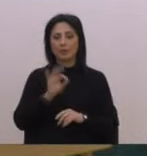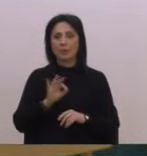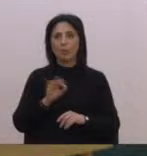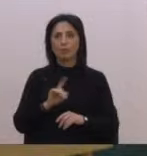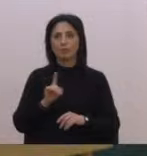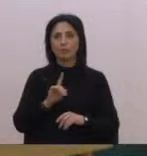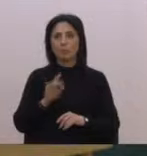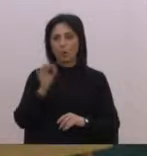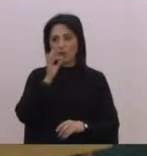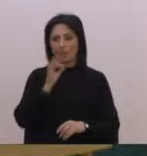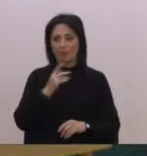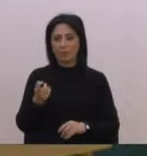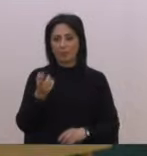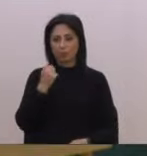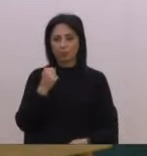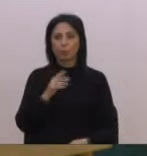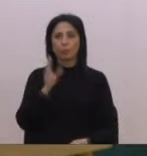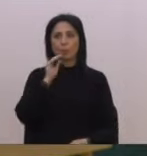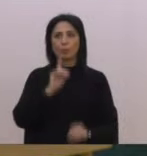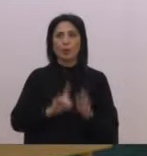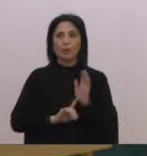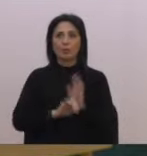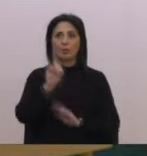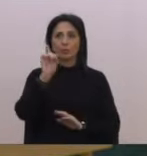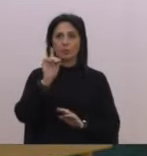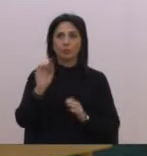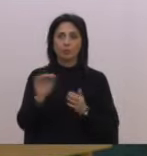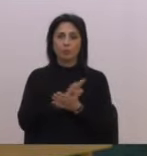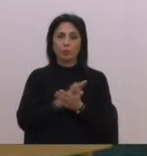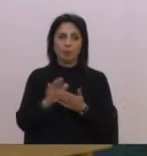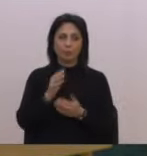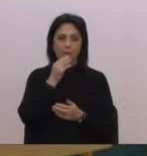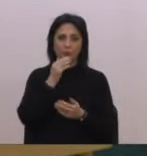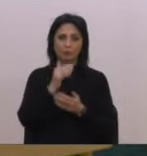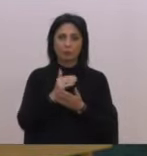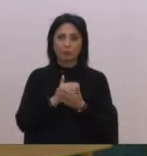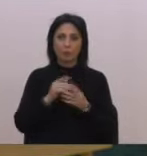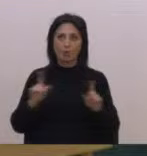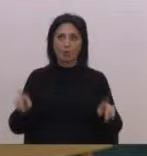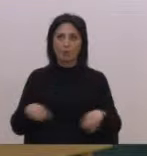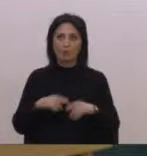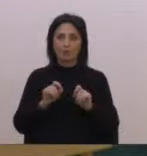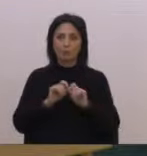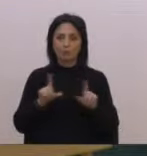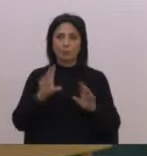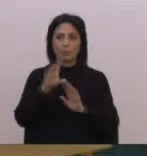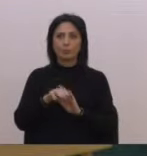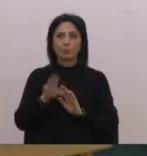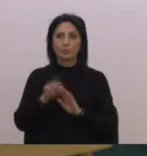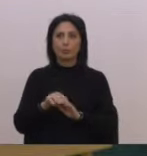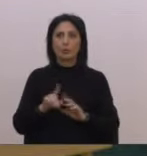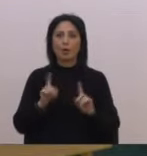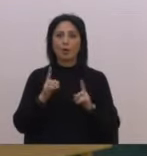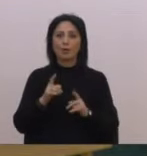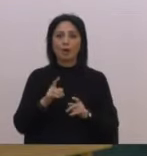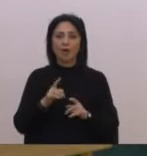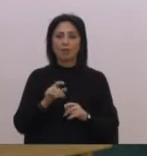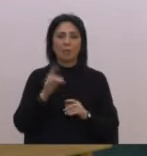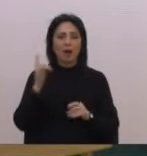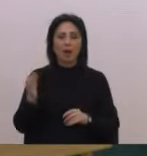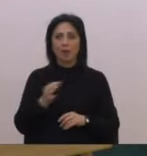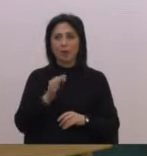რომ გვიპასუხოთ, როდის დაიწყება უფასო კვების პროგრამის განხორციელება სკოლებში და რატომ